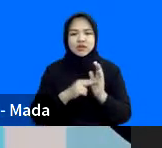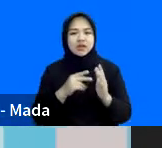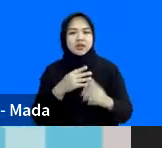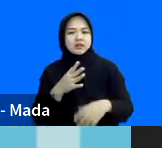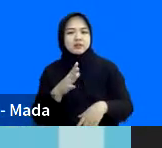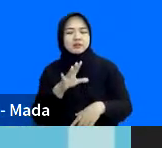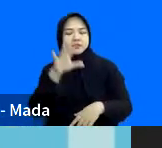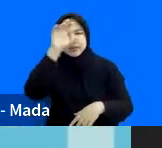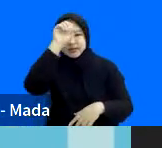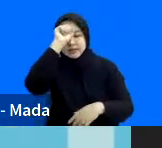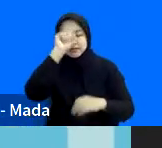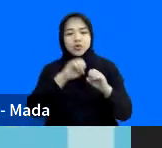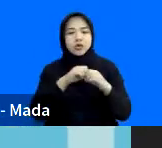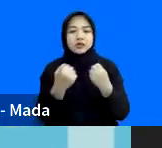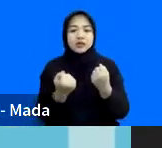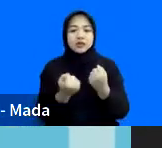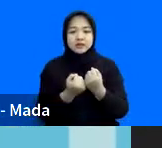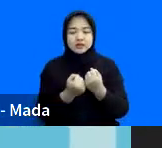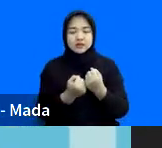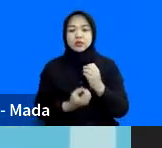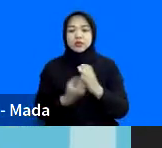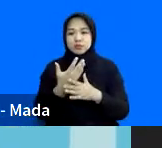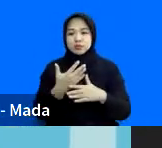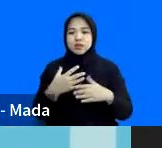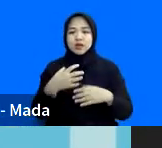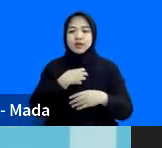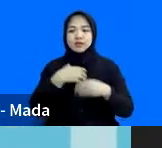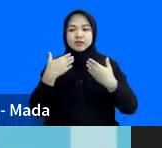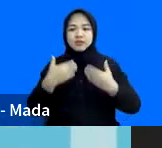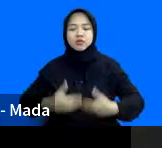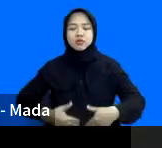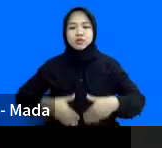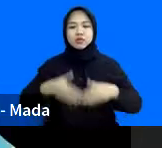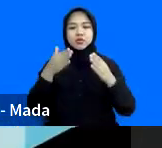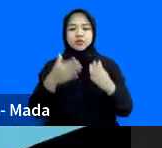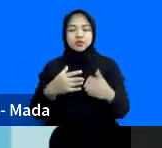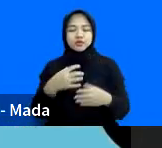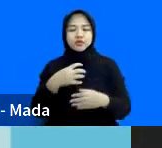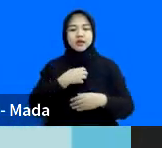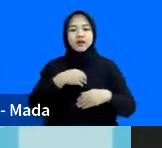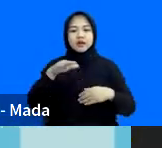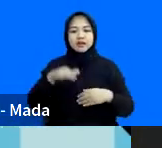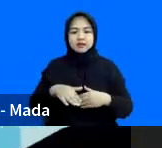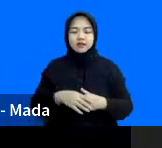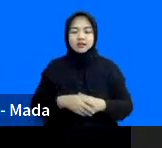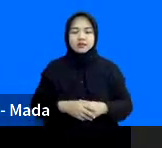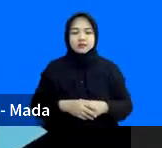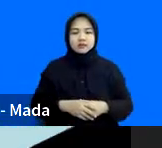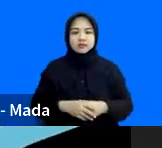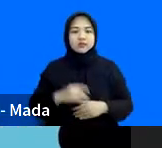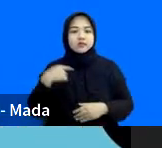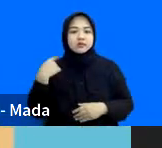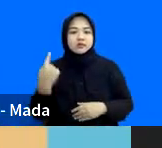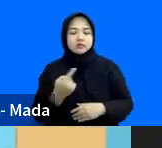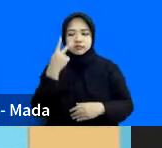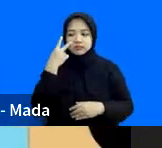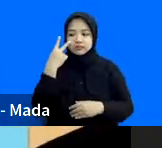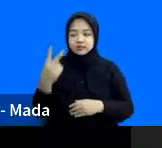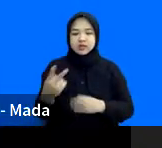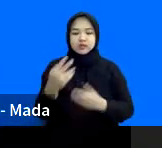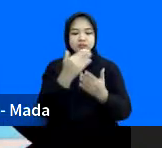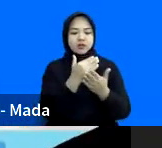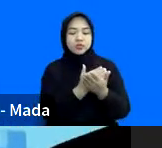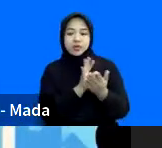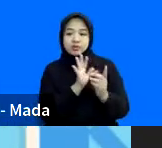prinsip-prinsip organisasi yang berakar pada hak asasi manusia, khususnya hak anak. Kami memandang safeguarding sebagai